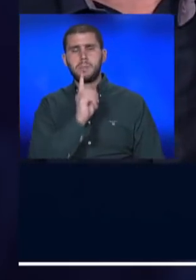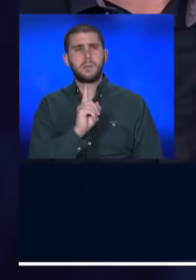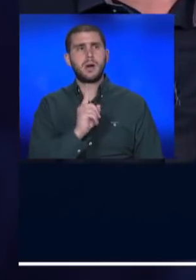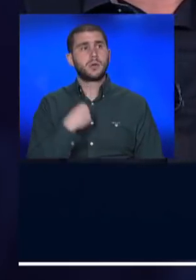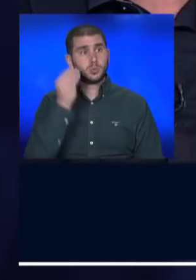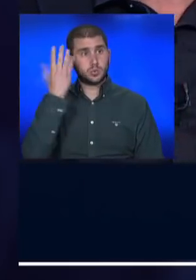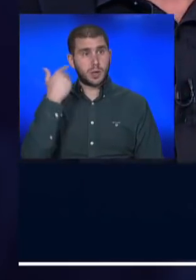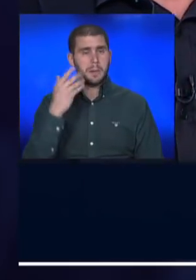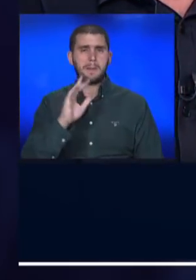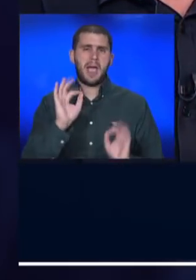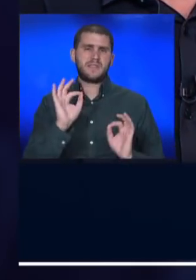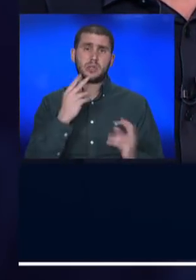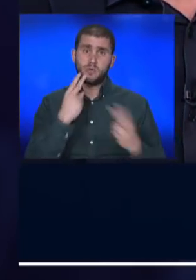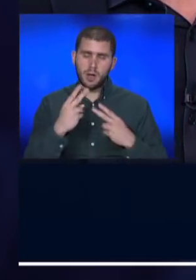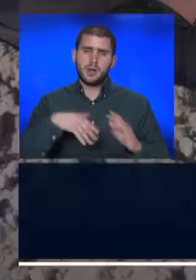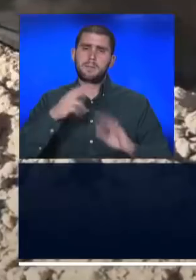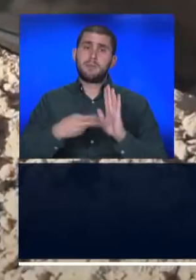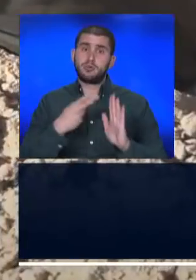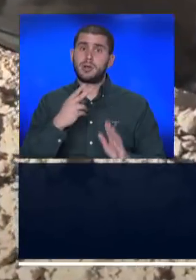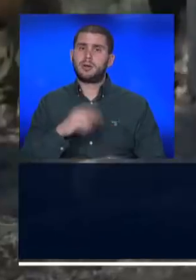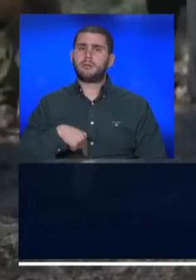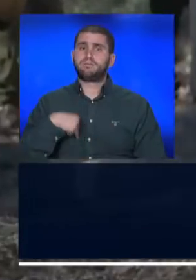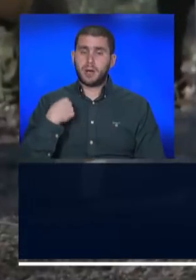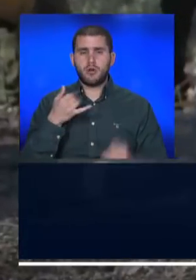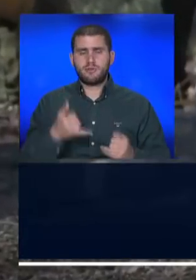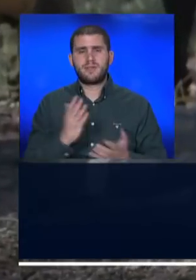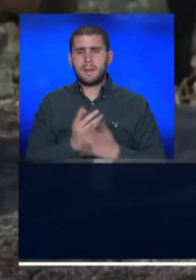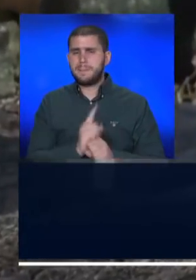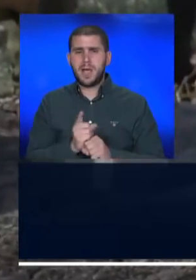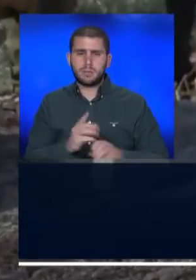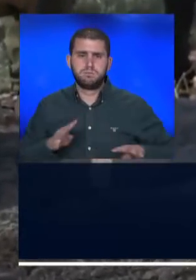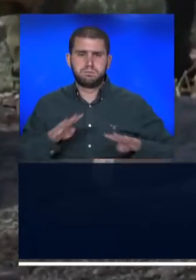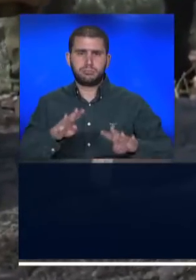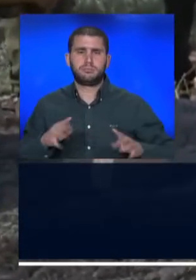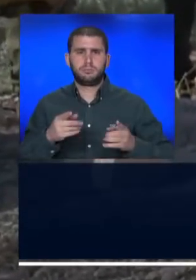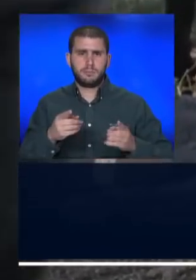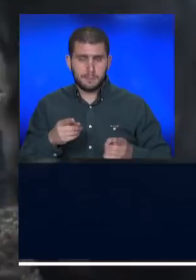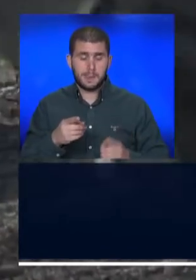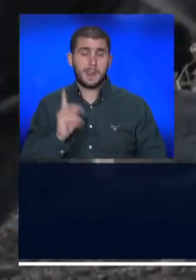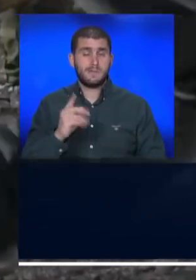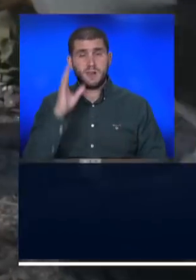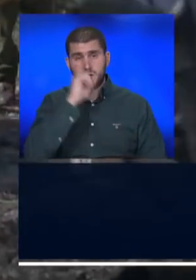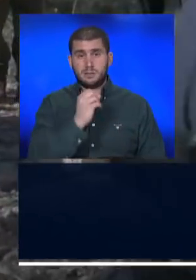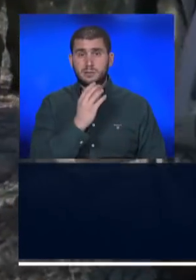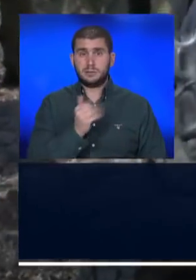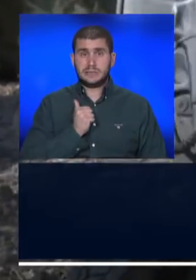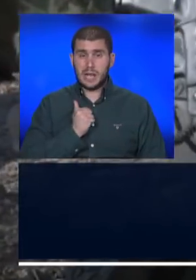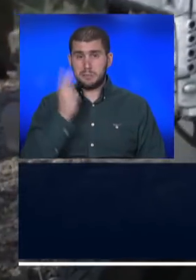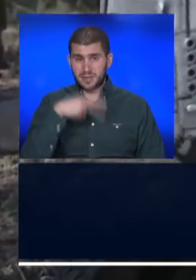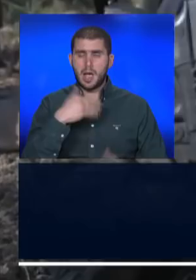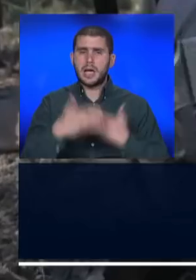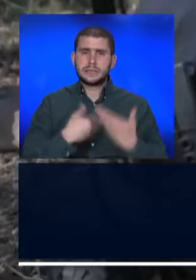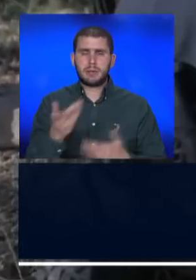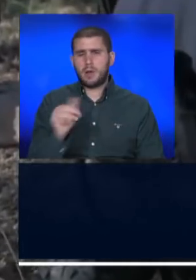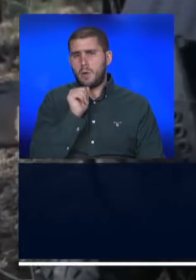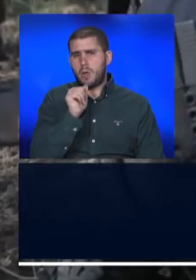שנייה לקח זמן, הפעם ירי מיידי, וההבנה בצהל זה שחיזבאללה כרגע